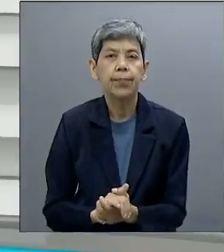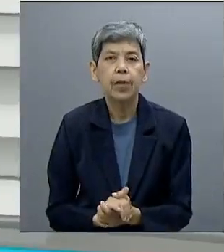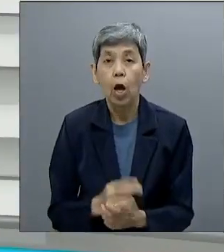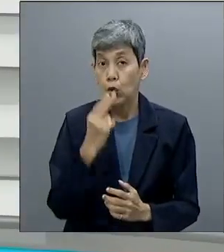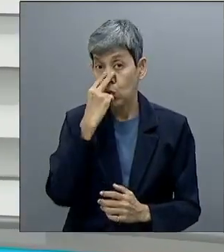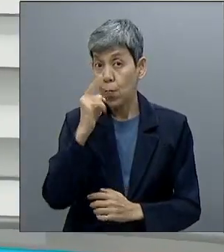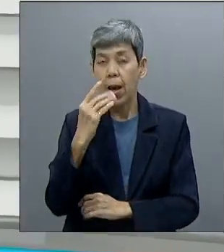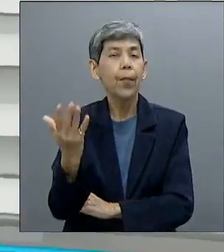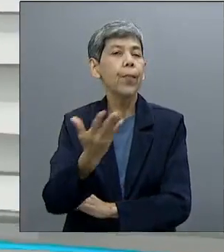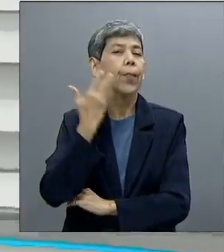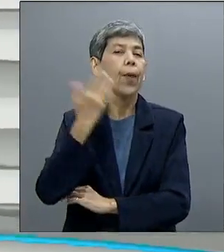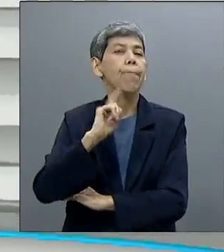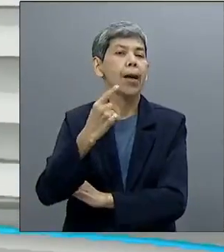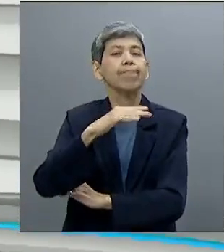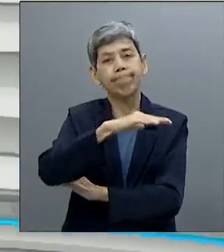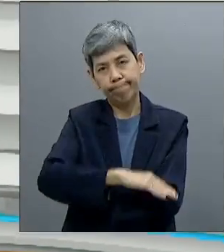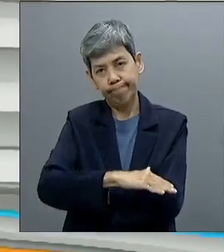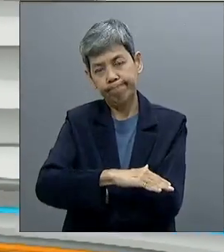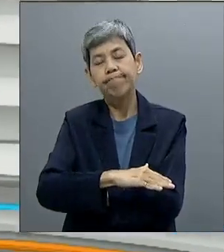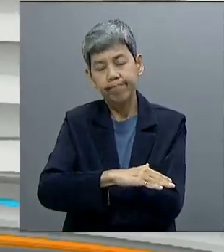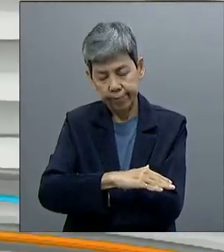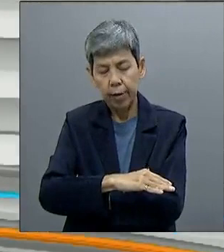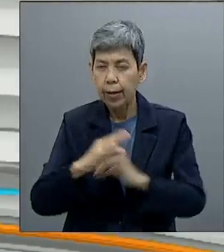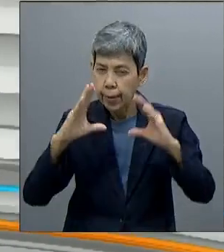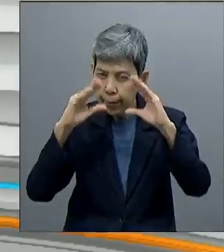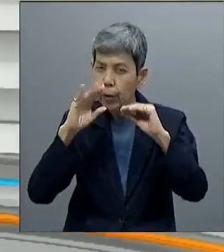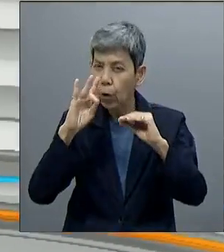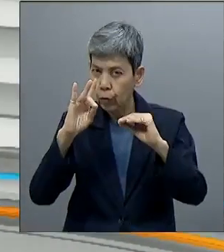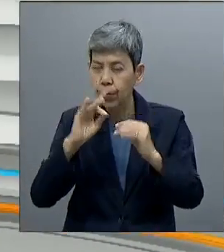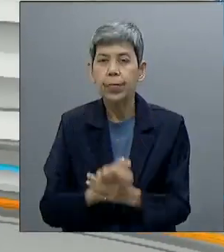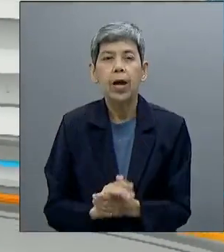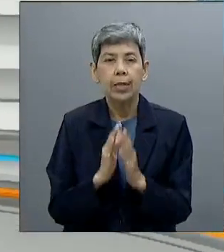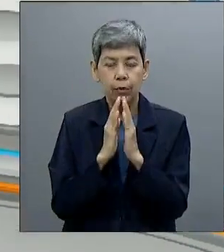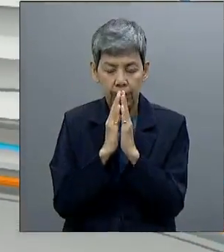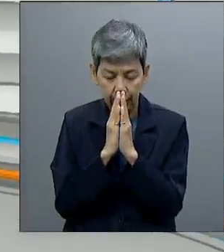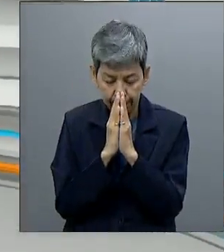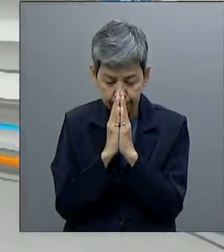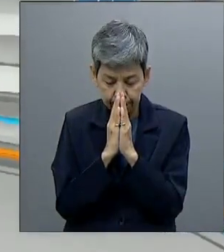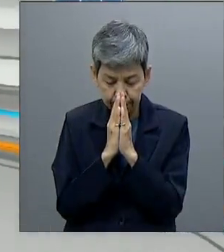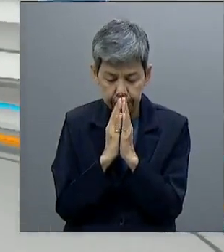ติดตามรายงานสภาพอากาศได้ใหม่ในช่วงข่าวค่ำมิติใหม่เวลาก่อน 20:00 น.สวัสดีค่ะ